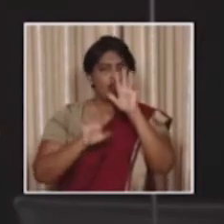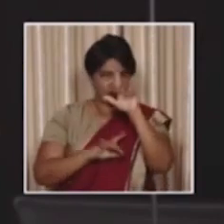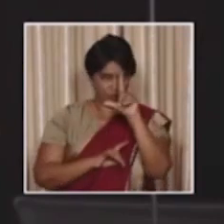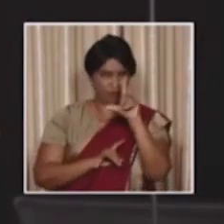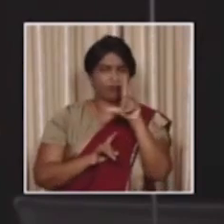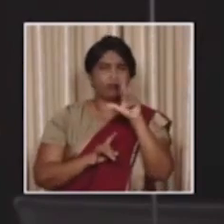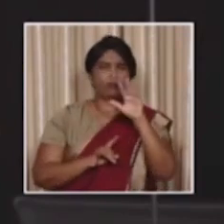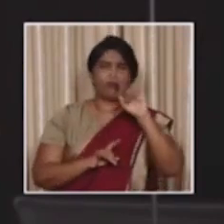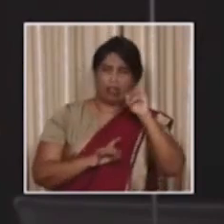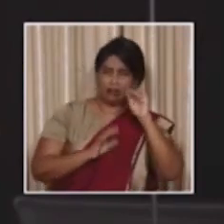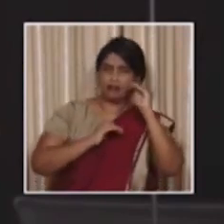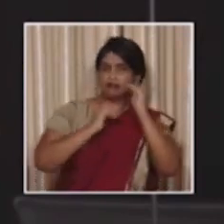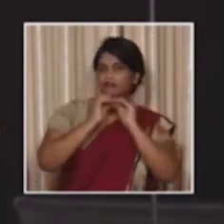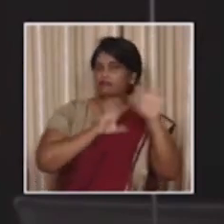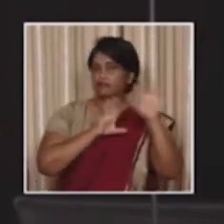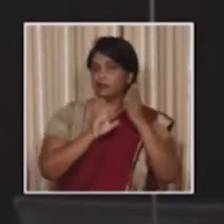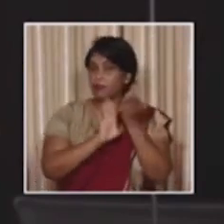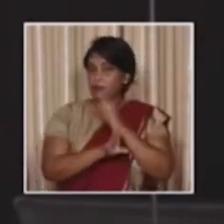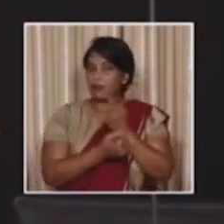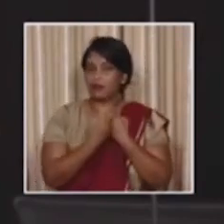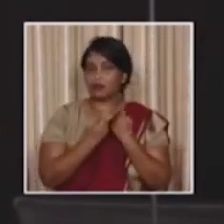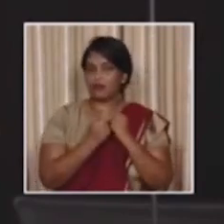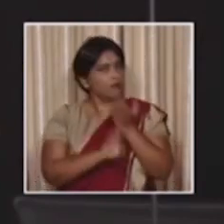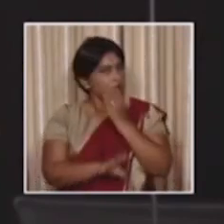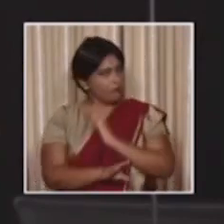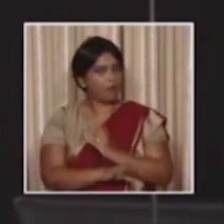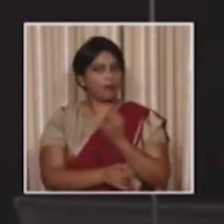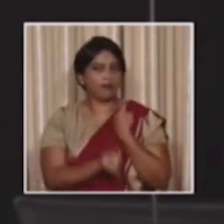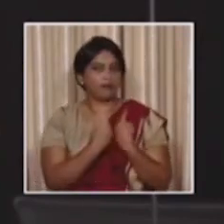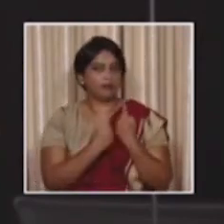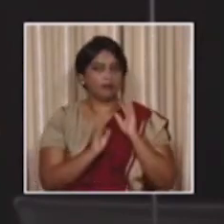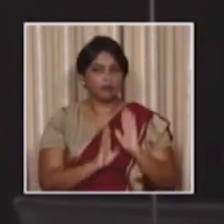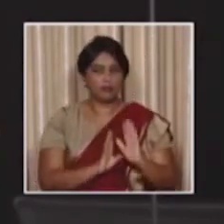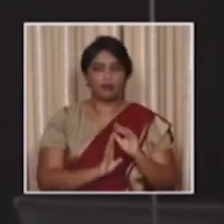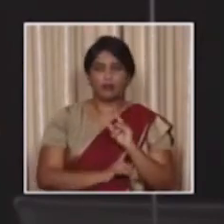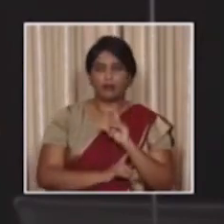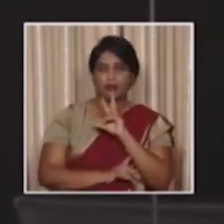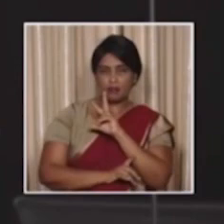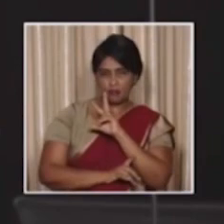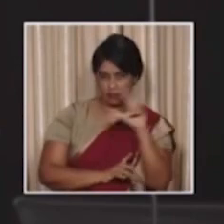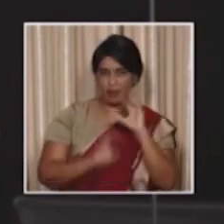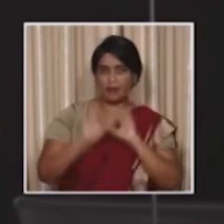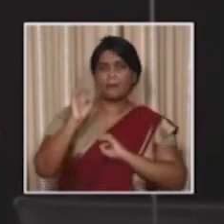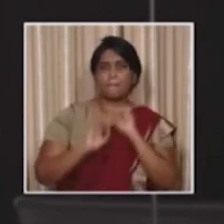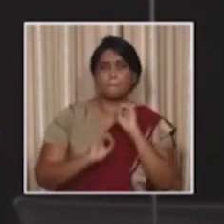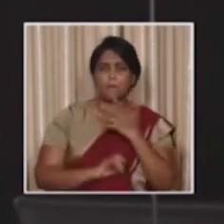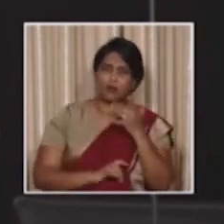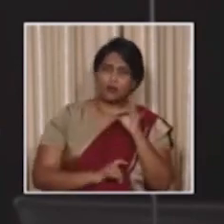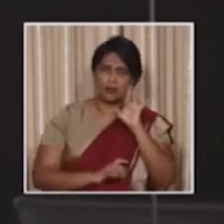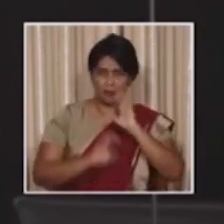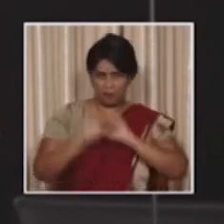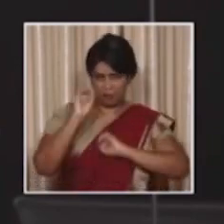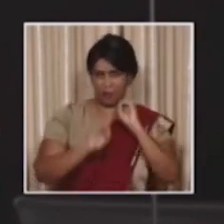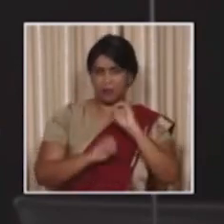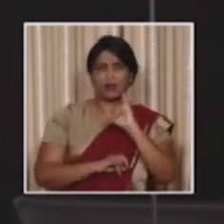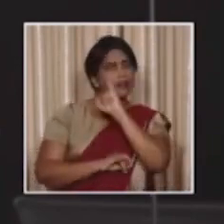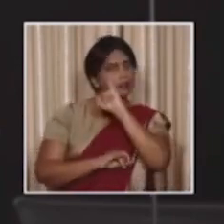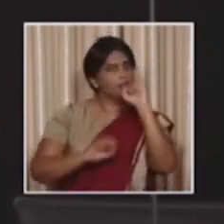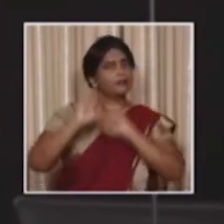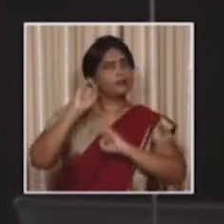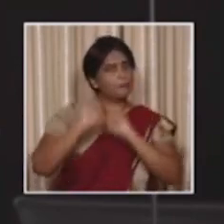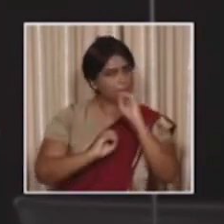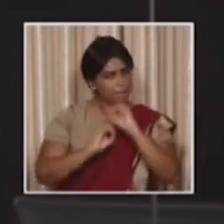නාඩලමන්ත්‍ර උරුපිනර් එස් එම් මරිකාර් කල්වියලපි උල්ලාර් මේක 18%ද නැත්නම් 15%ද 16%ද